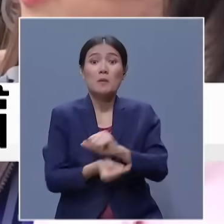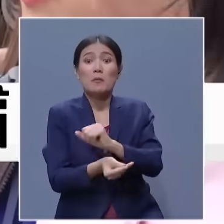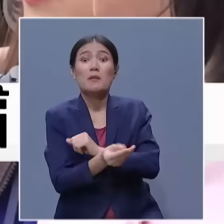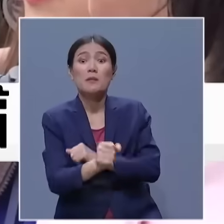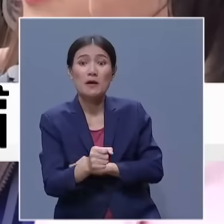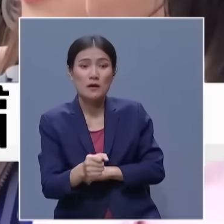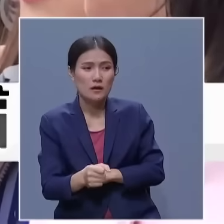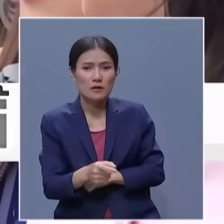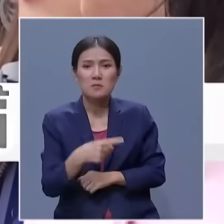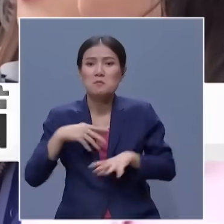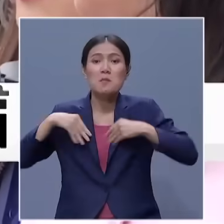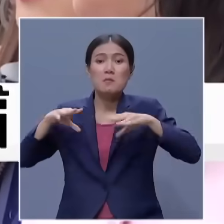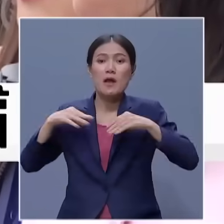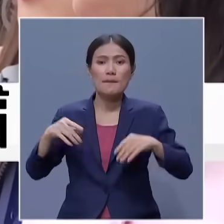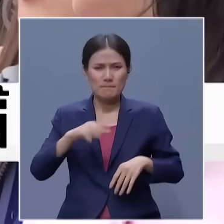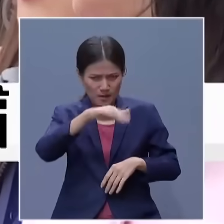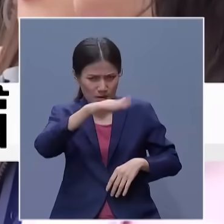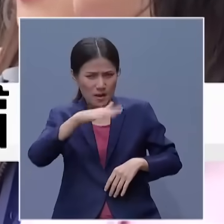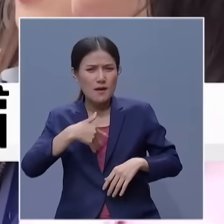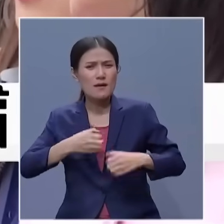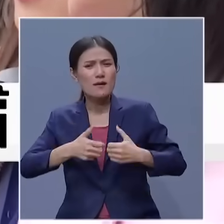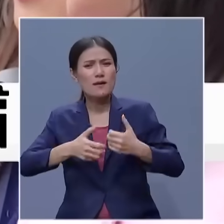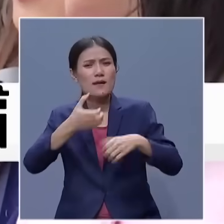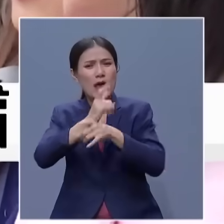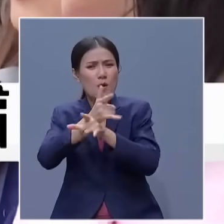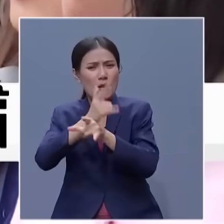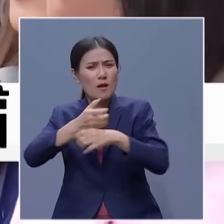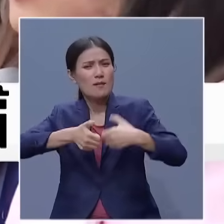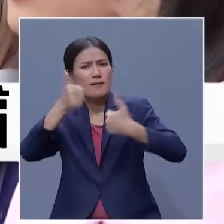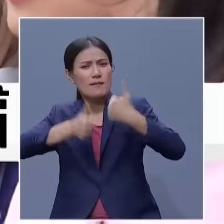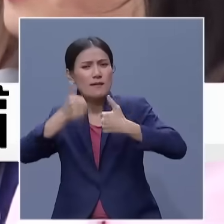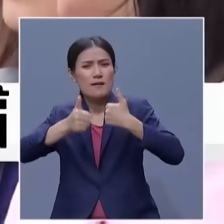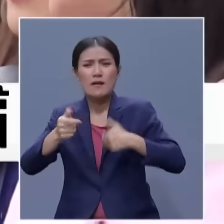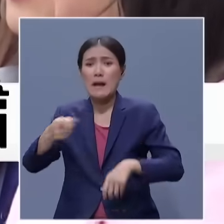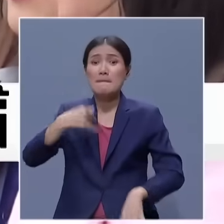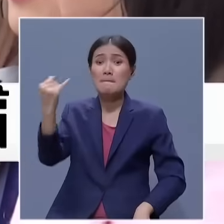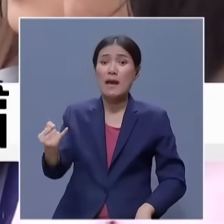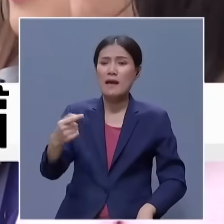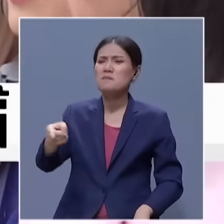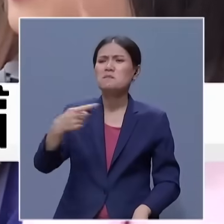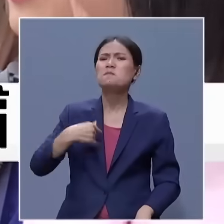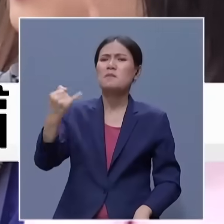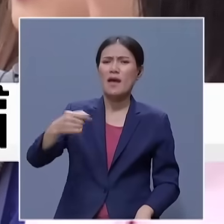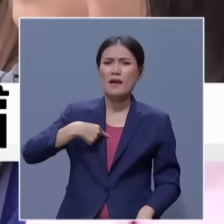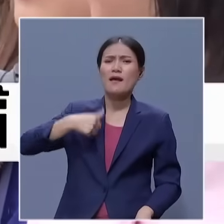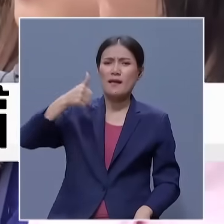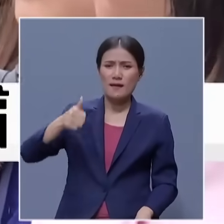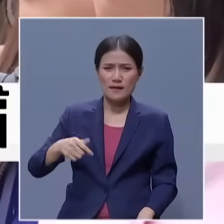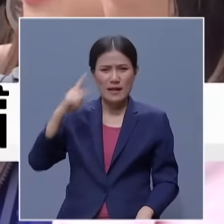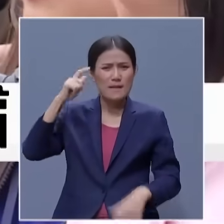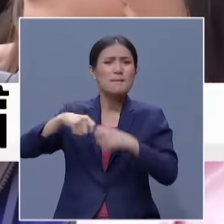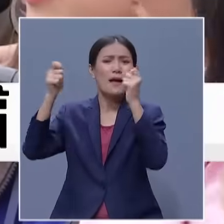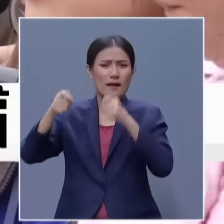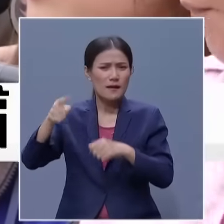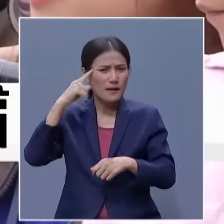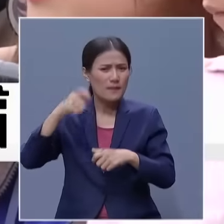าก็กินพอกินเสร็จดันกินสู้ไม่ได้ก็มึงกำนันสู้ผมไม่ได้เท่านั้นแหละครับ มาเยอะกำนันสู้ผมไม่ได้หรอกใช่ไ หมผมเ